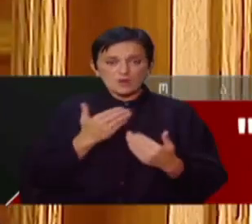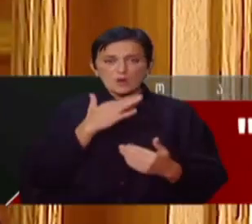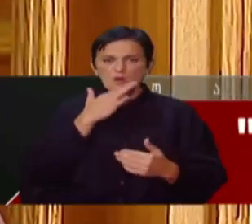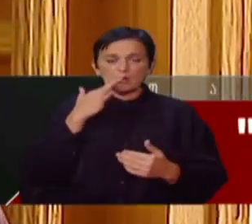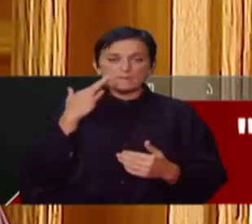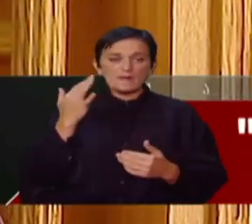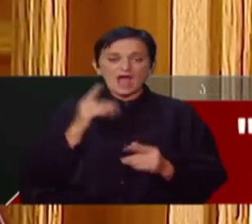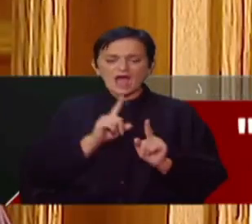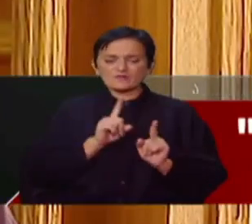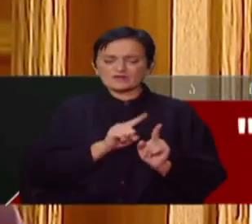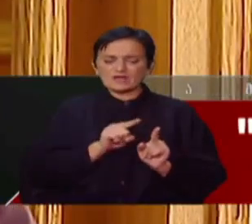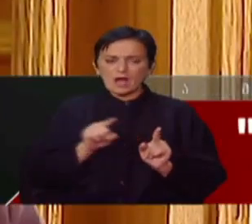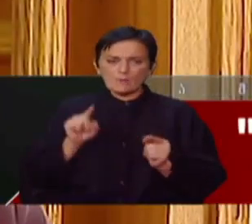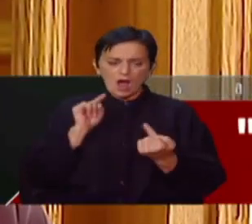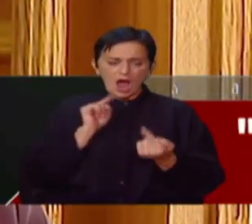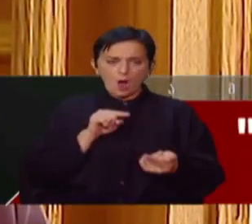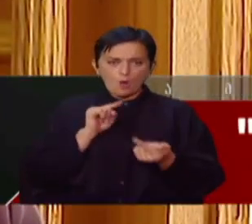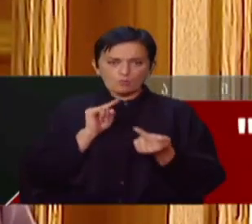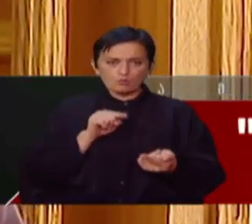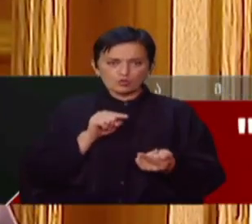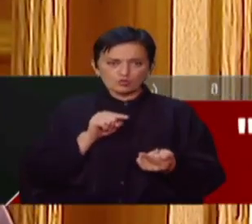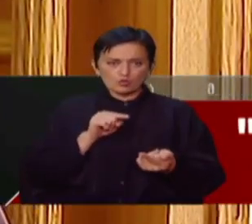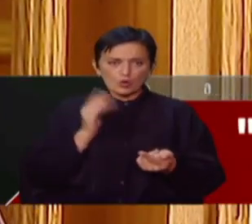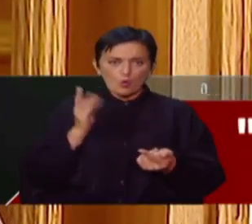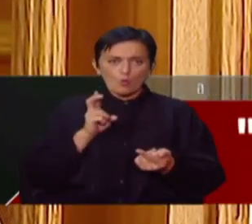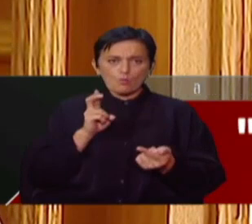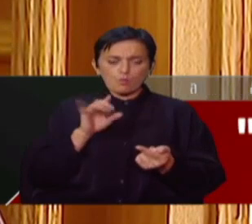ამას აპროტესტებენ, ზის ბორდი,